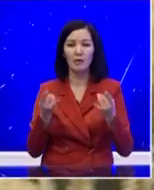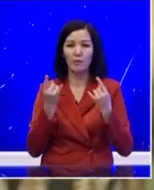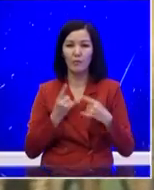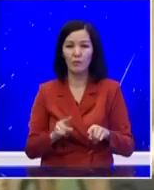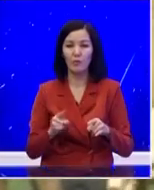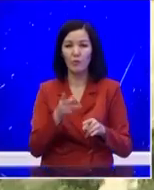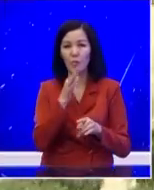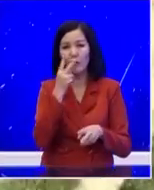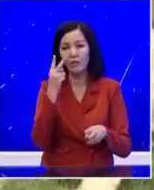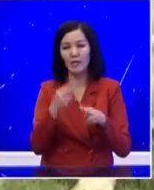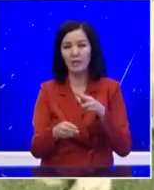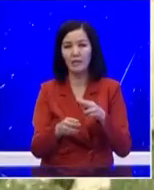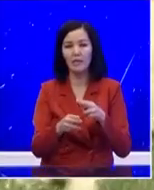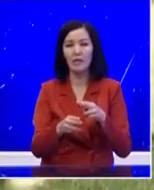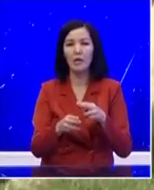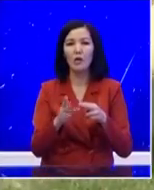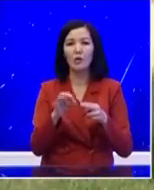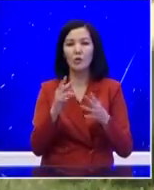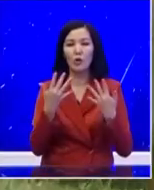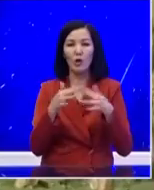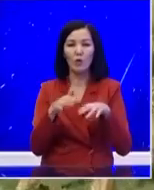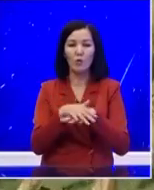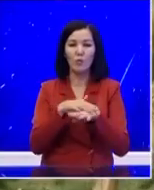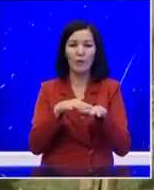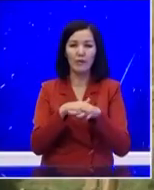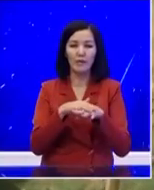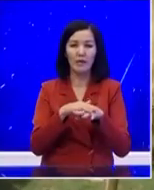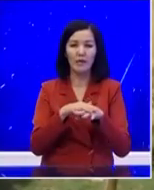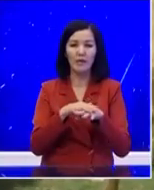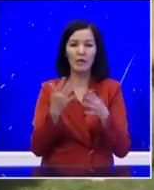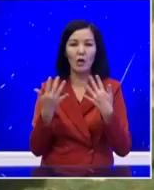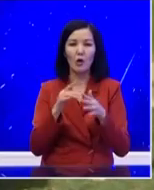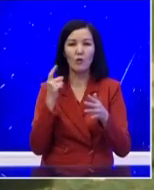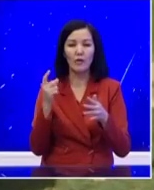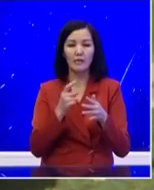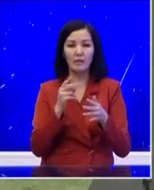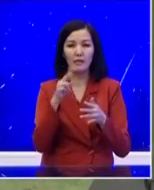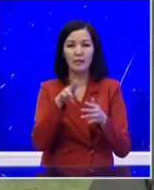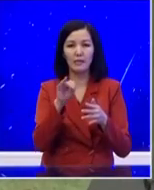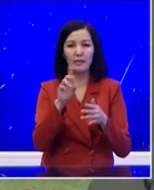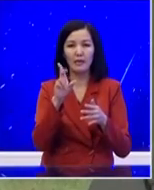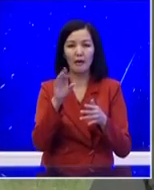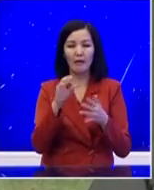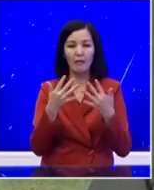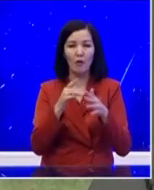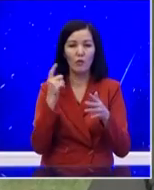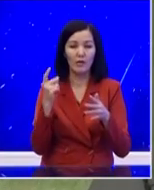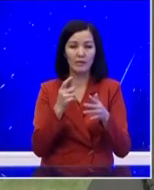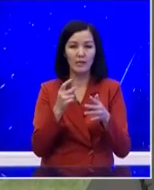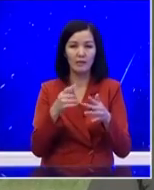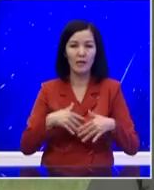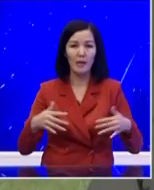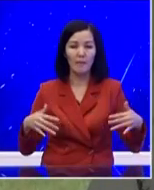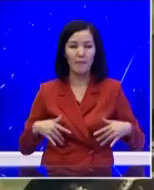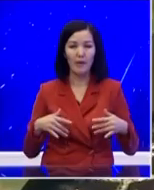қоймас. Сарбастау ауылы Шолақ-Бұлақ көктеулігінде қой төлдетіп жатқан шаруашылықтың бірі диқан шаруа қожалығы. Ата кәсіппен нәсіп